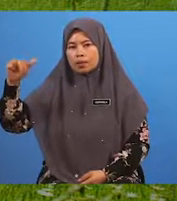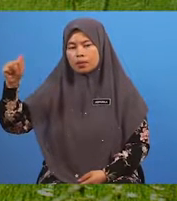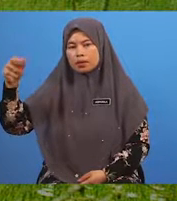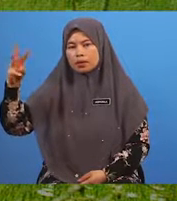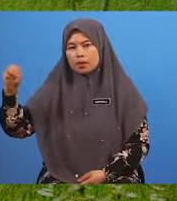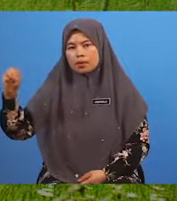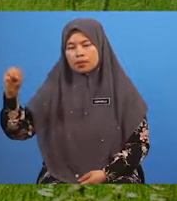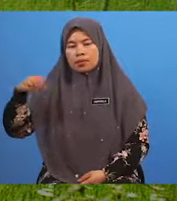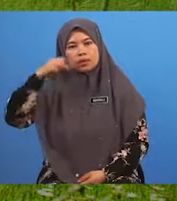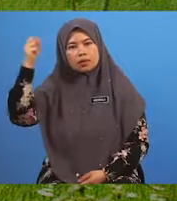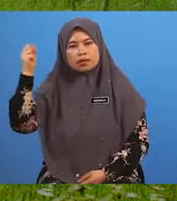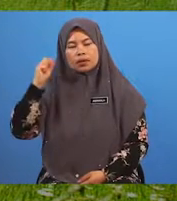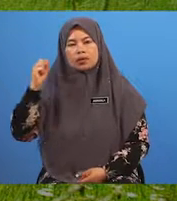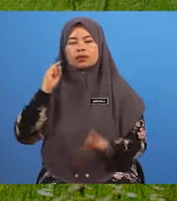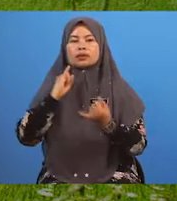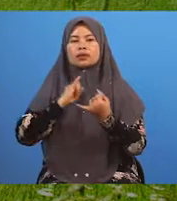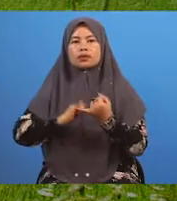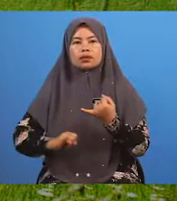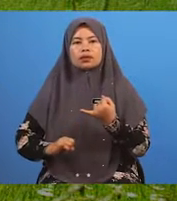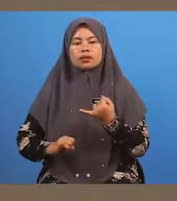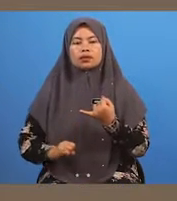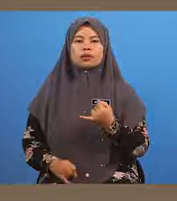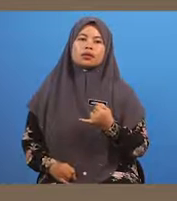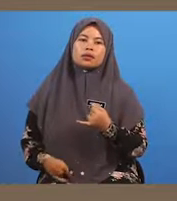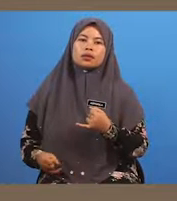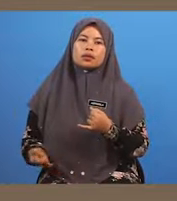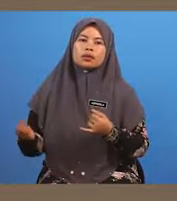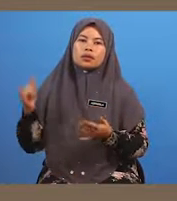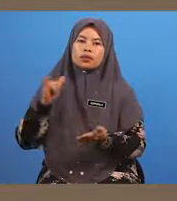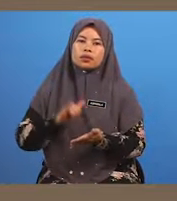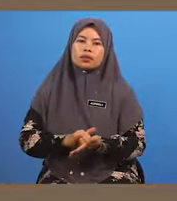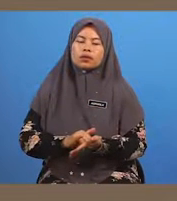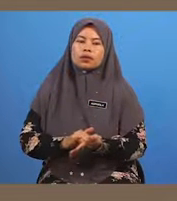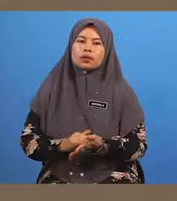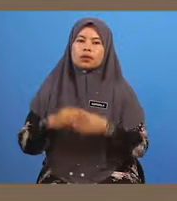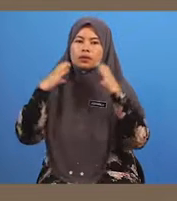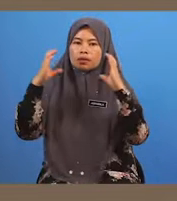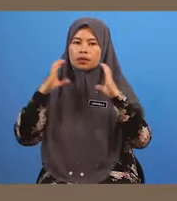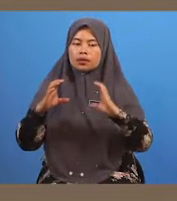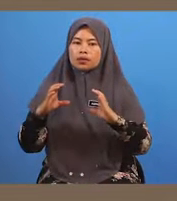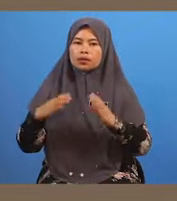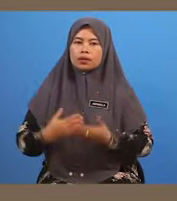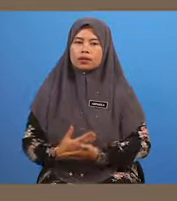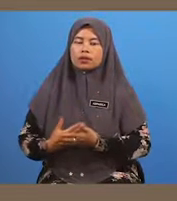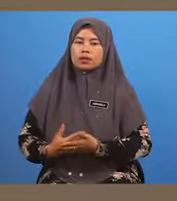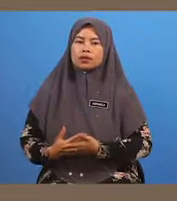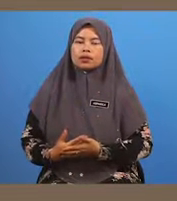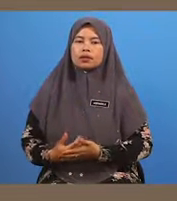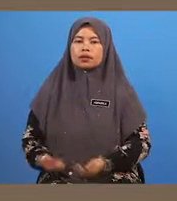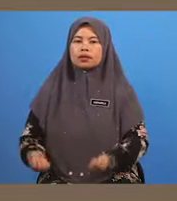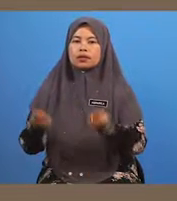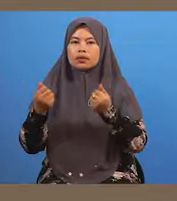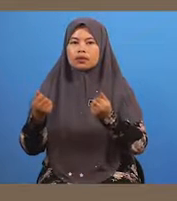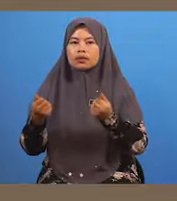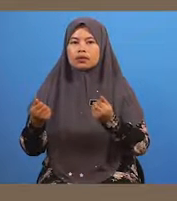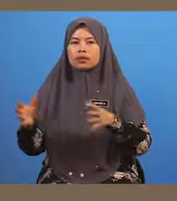Soalan terakhir, iaitu soalan ketiga. Berikut merupakan cara anak angkat boleh memperoleh harta keluarga